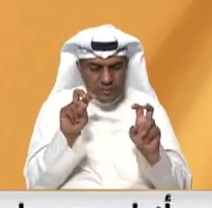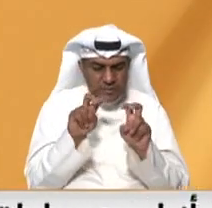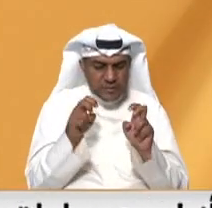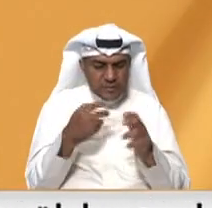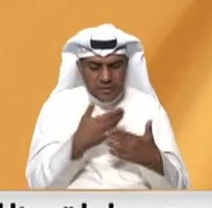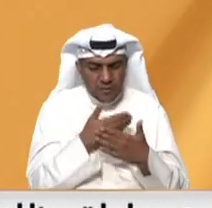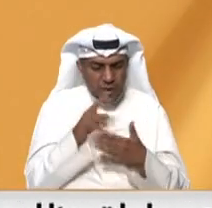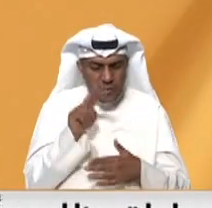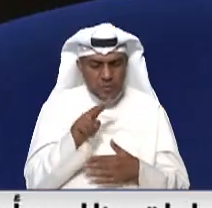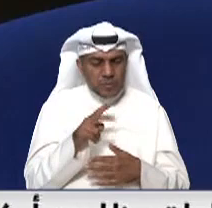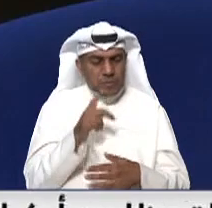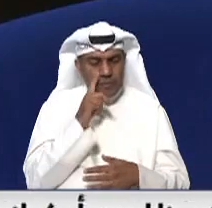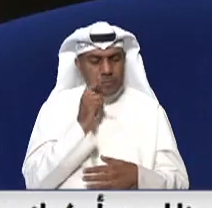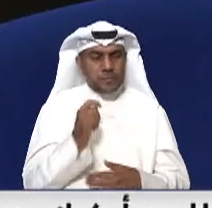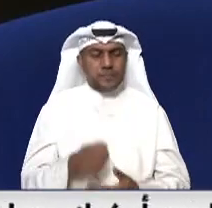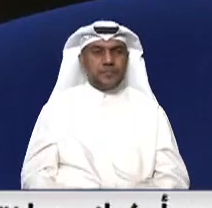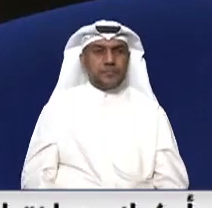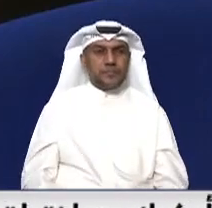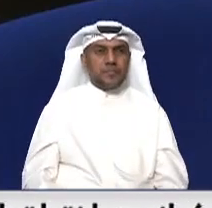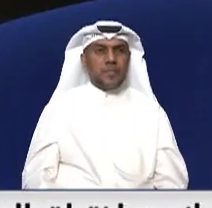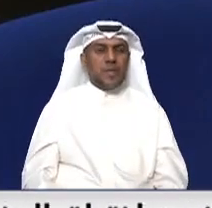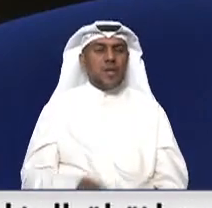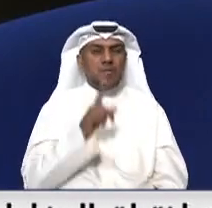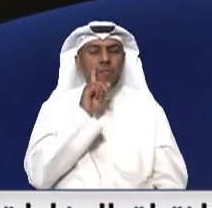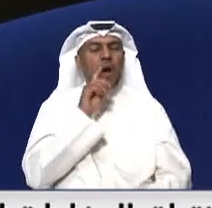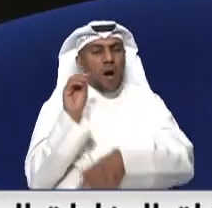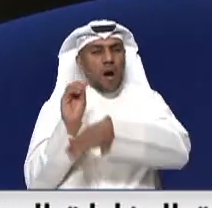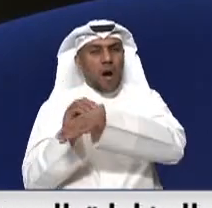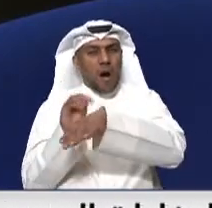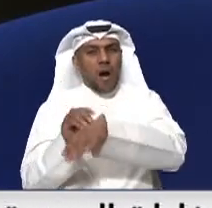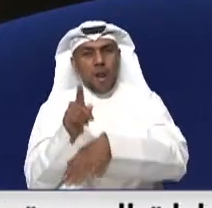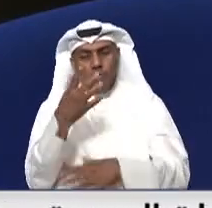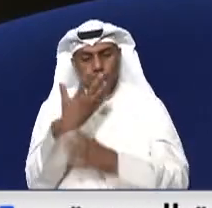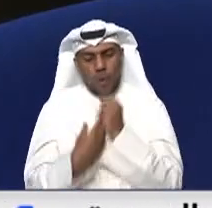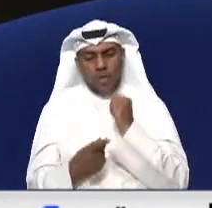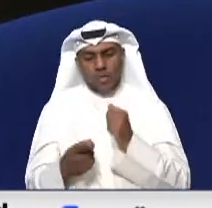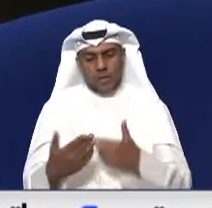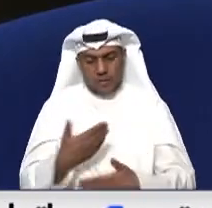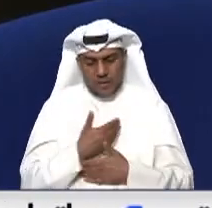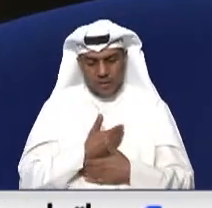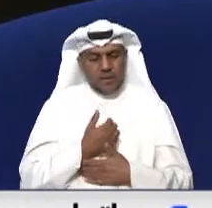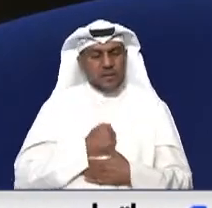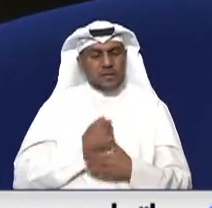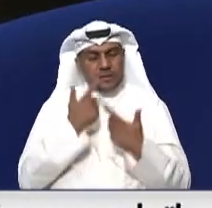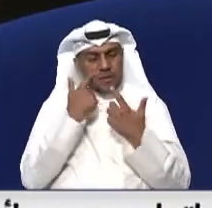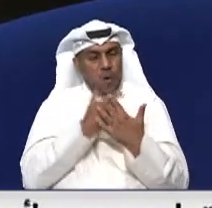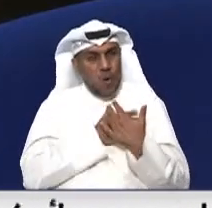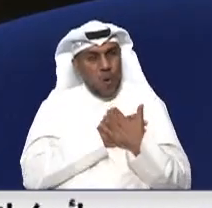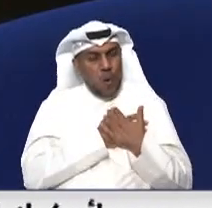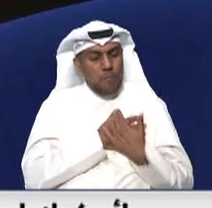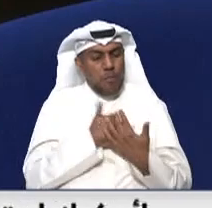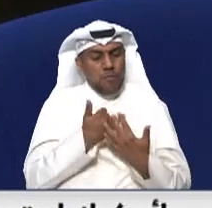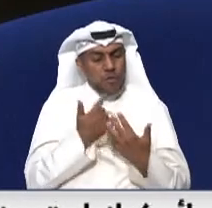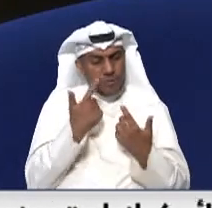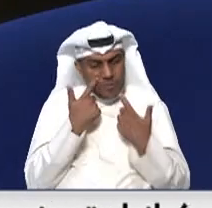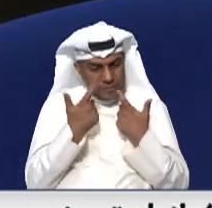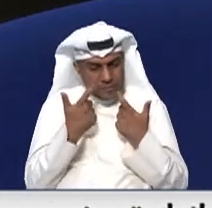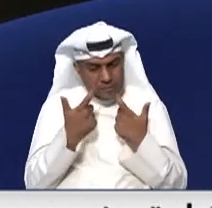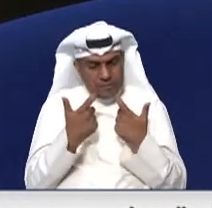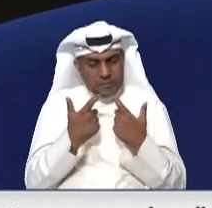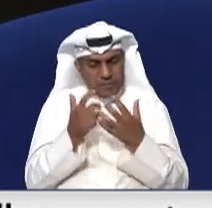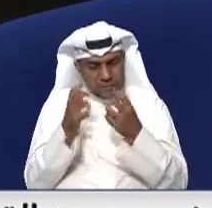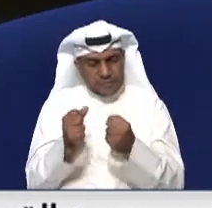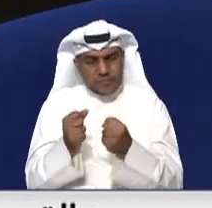الطفل اتمنى من كل ام يعني هذا ضناه وهذا ولدك وعيالك تهتمين فيهم وتباشرين